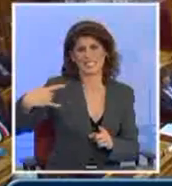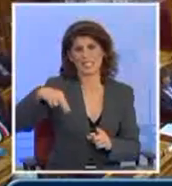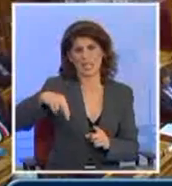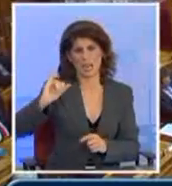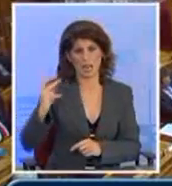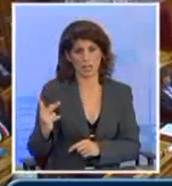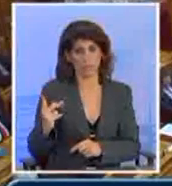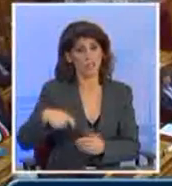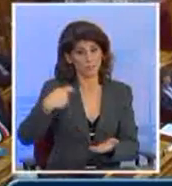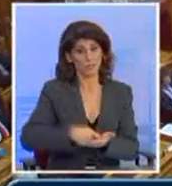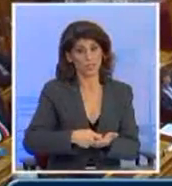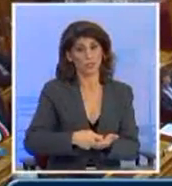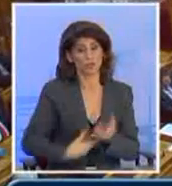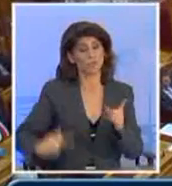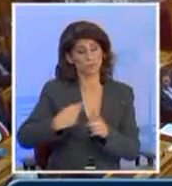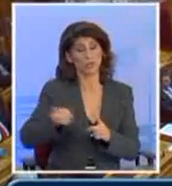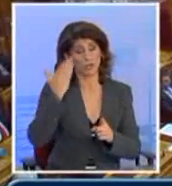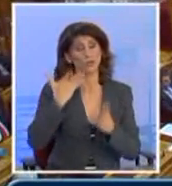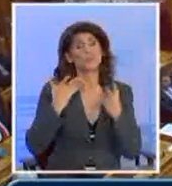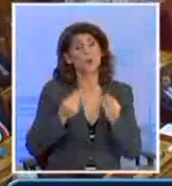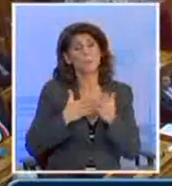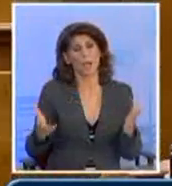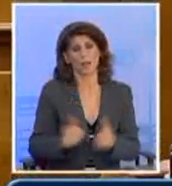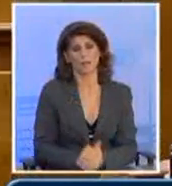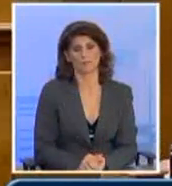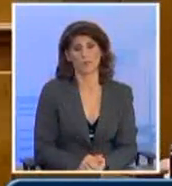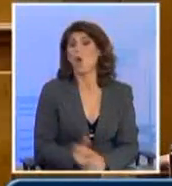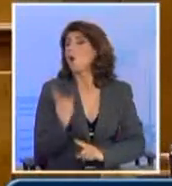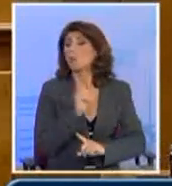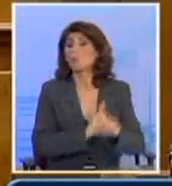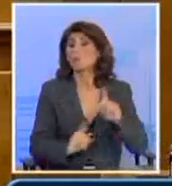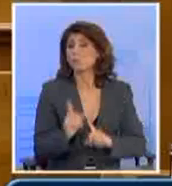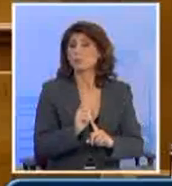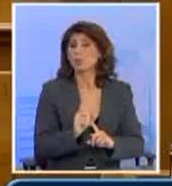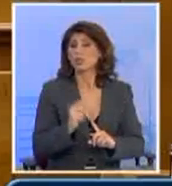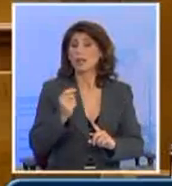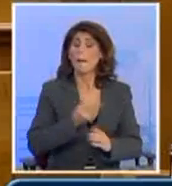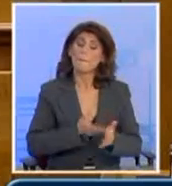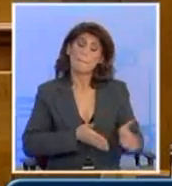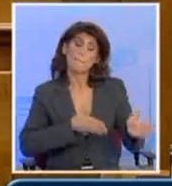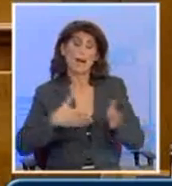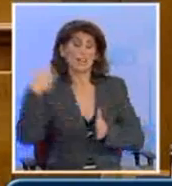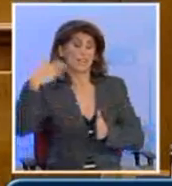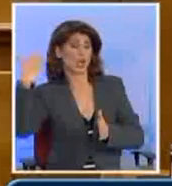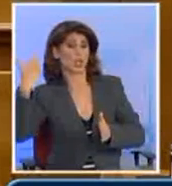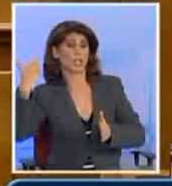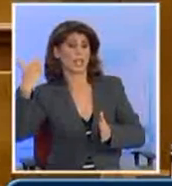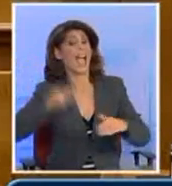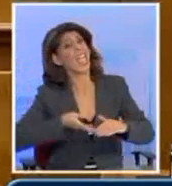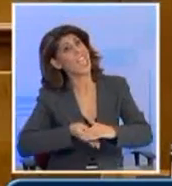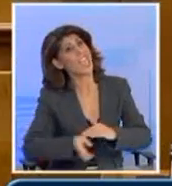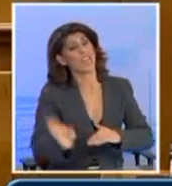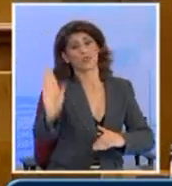πληρώσαμε πολύ μεγάλο πρόσθετο κόστος. Ποιος τροφοδότησε την παραφιλολογία της εξόδου της